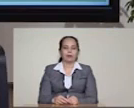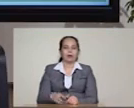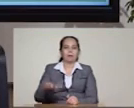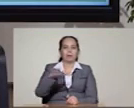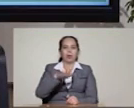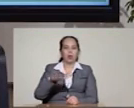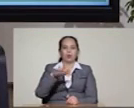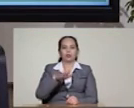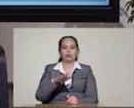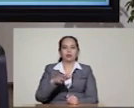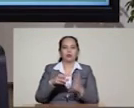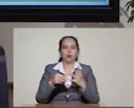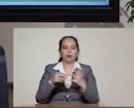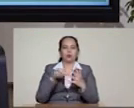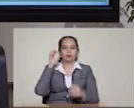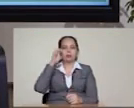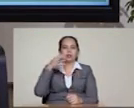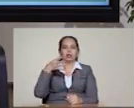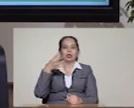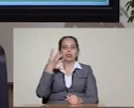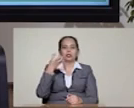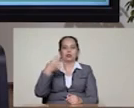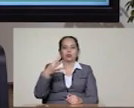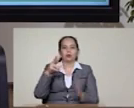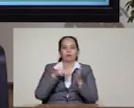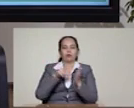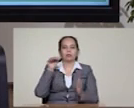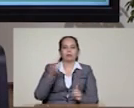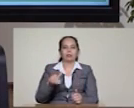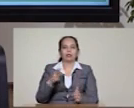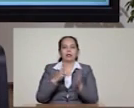Площадь территории Узбекистана 448